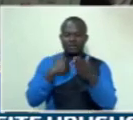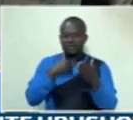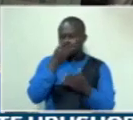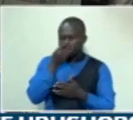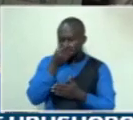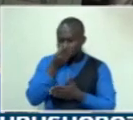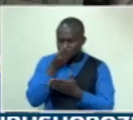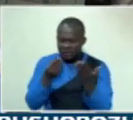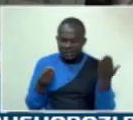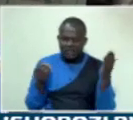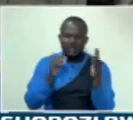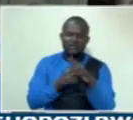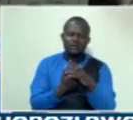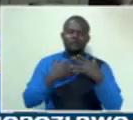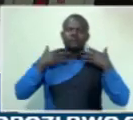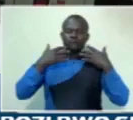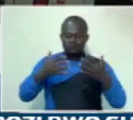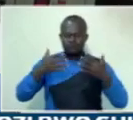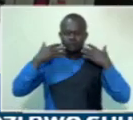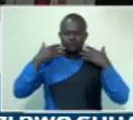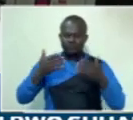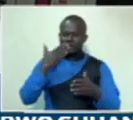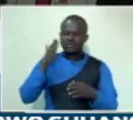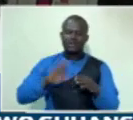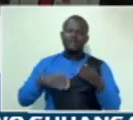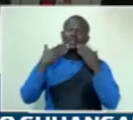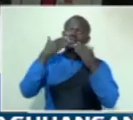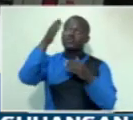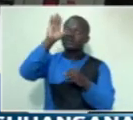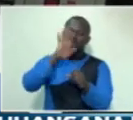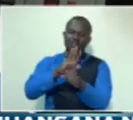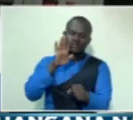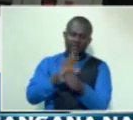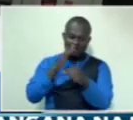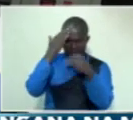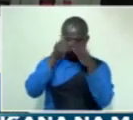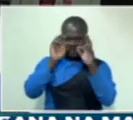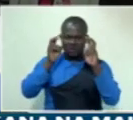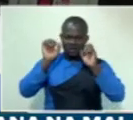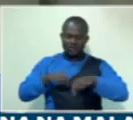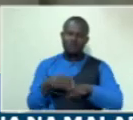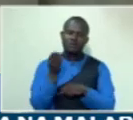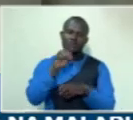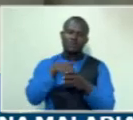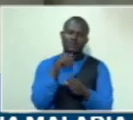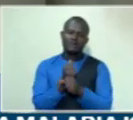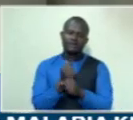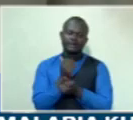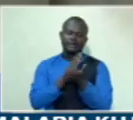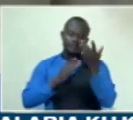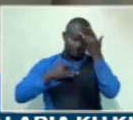ibicurane ntangira guhumeka nabi nshima Imana cyane kubona narabashije gusubira mu kazi bamwe mu